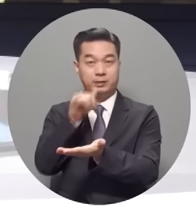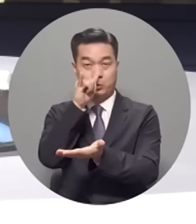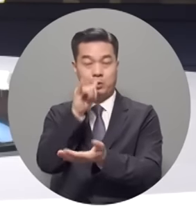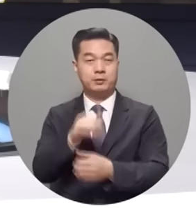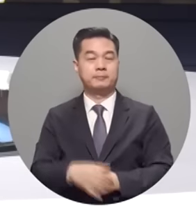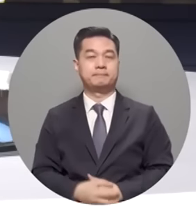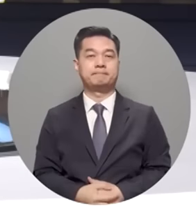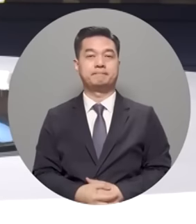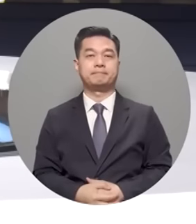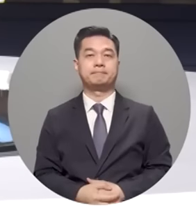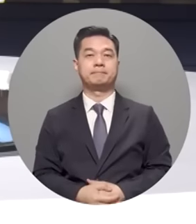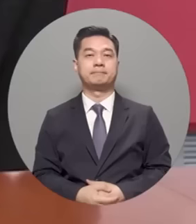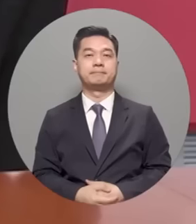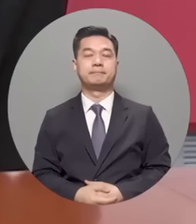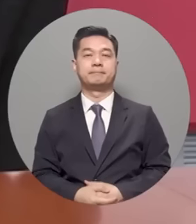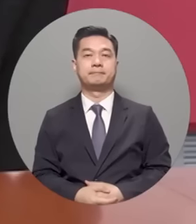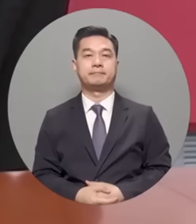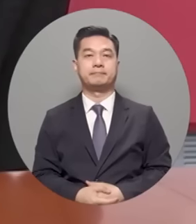구승은 기자입니다.